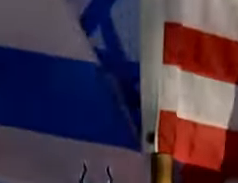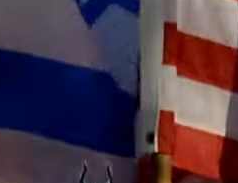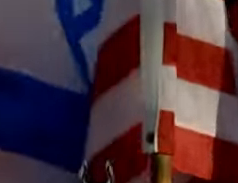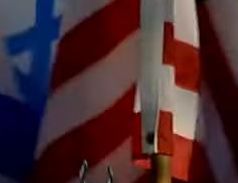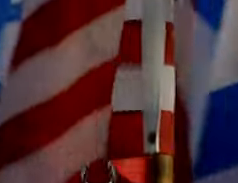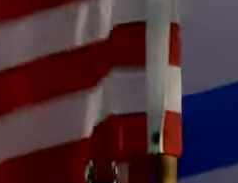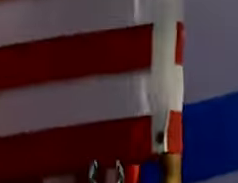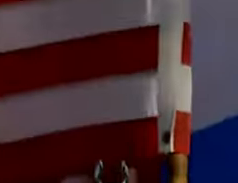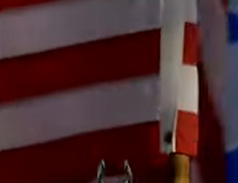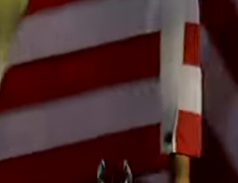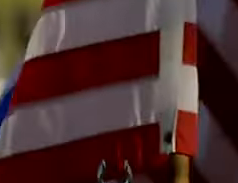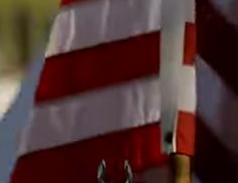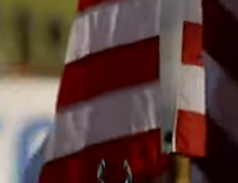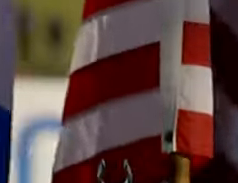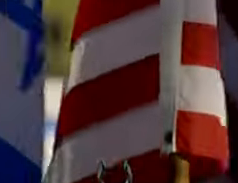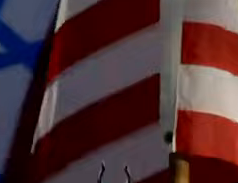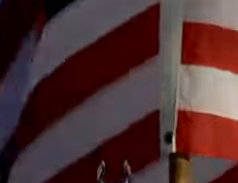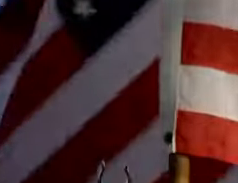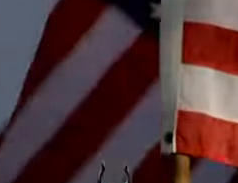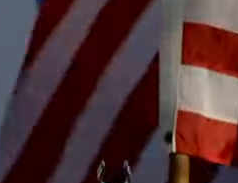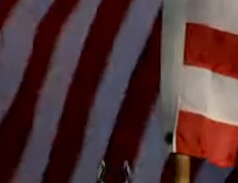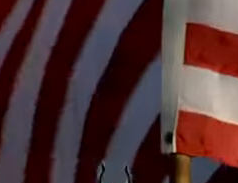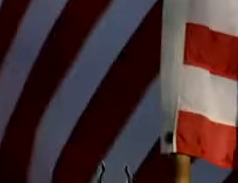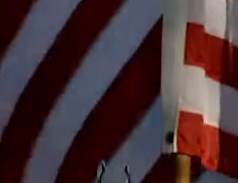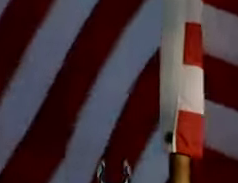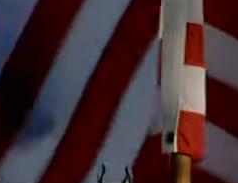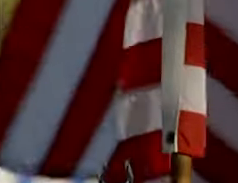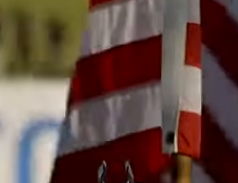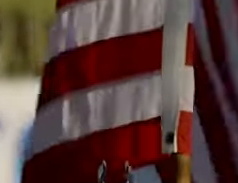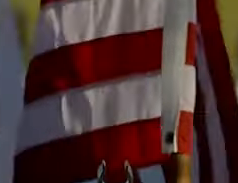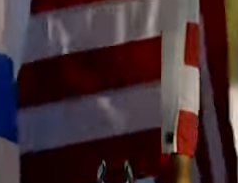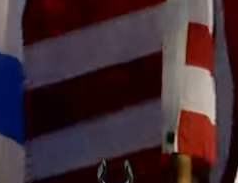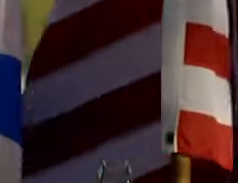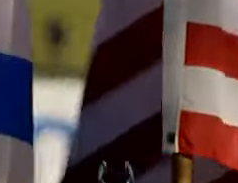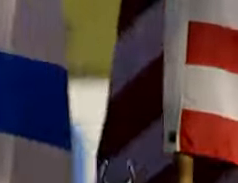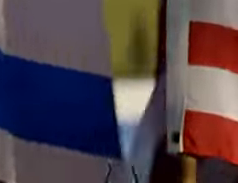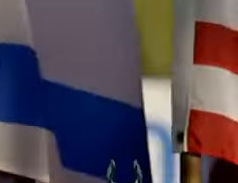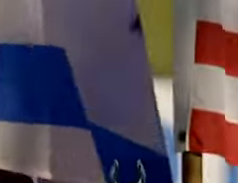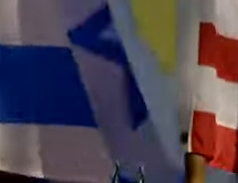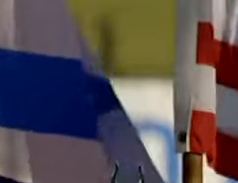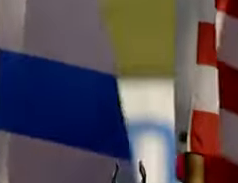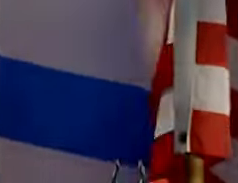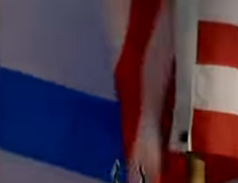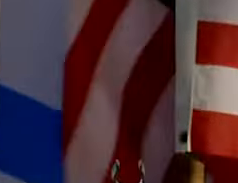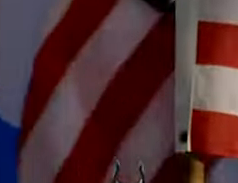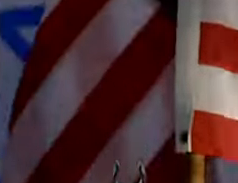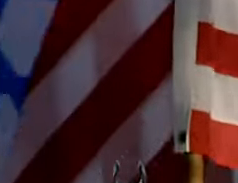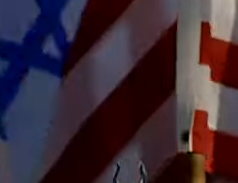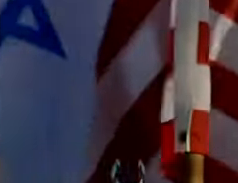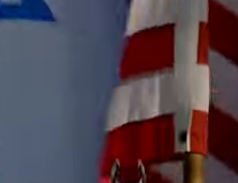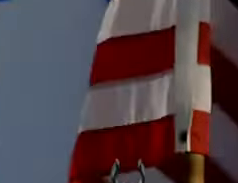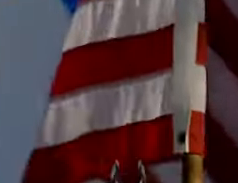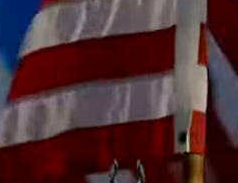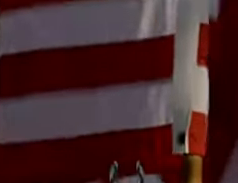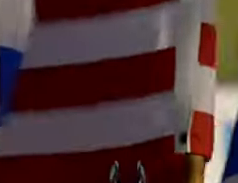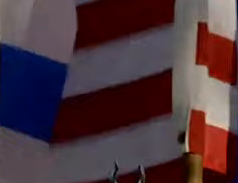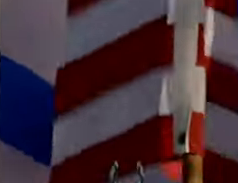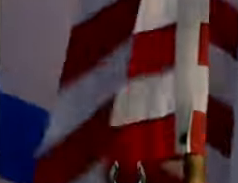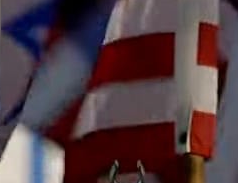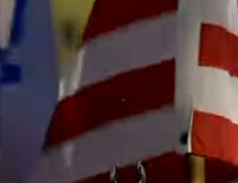ככה בכוונה גדולה, שיהיה לזכות עם ישראל, שיהיה לזכות חיילי